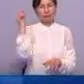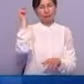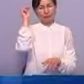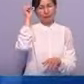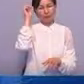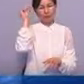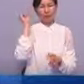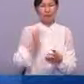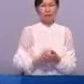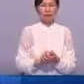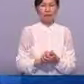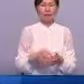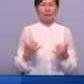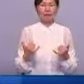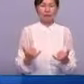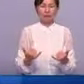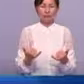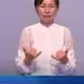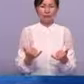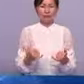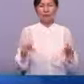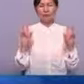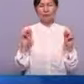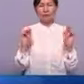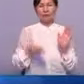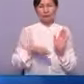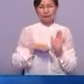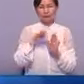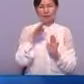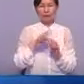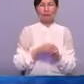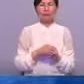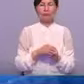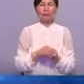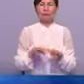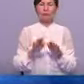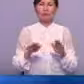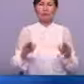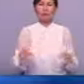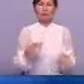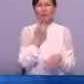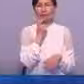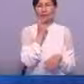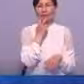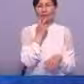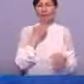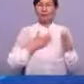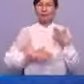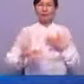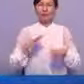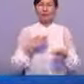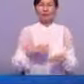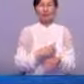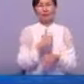Ал қазір енді Құдайға шүкір өсті, жетілдік. Сәбидің сыңғыр күлкісіне көңіл марқайтқандар шараны ұйымдастырып отырған қала билігіне